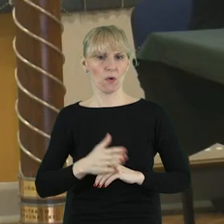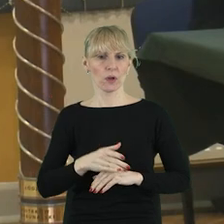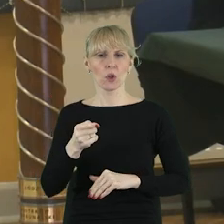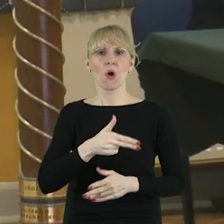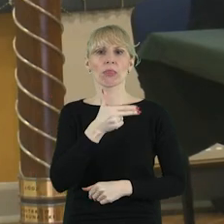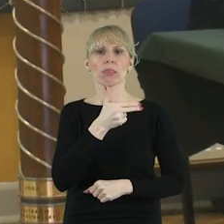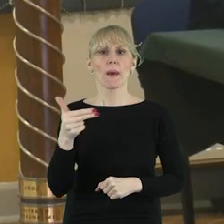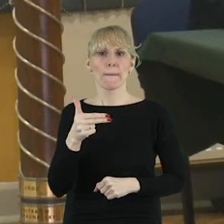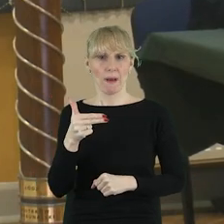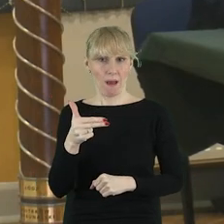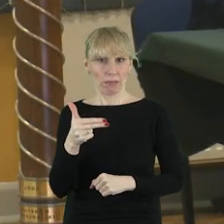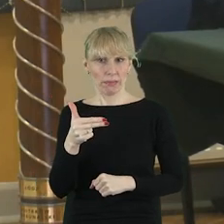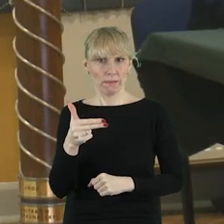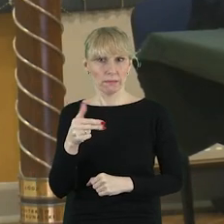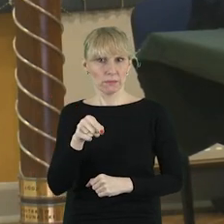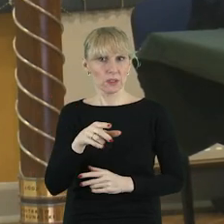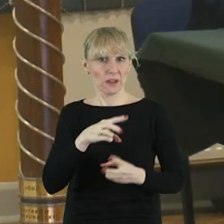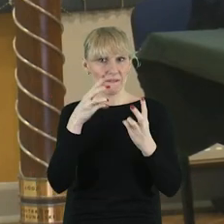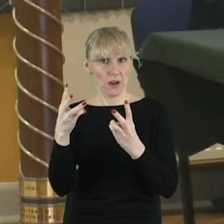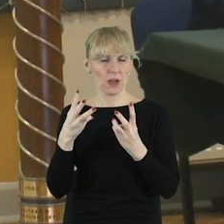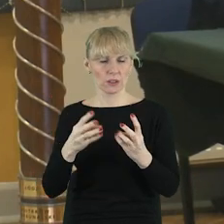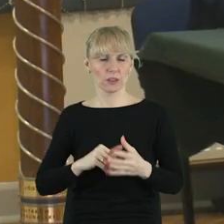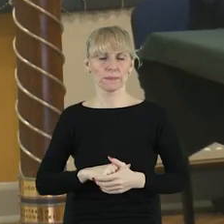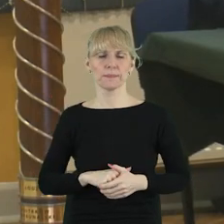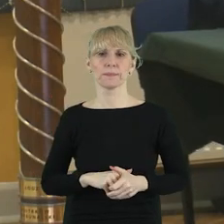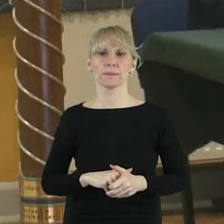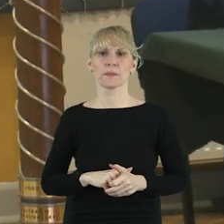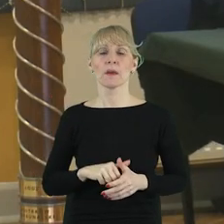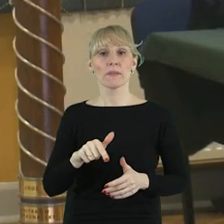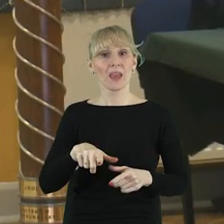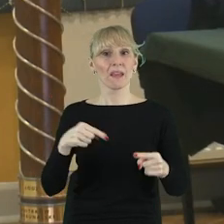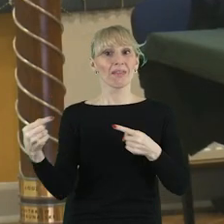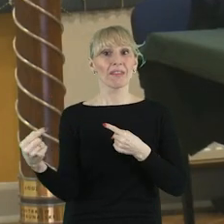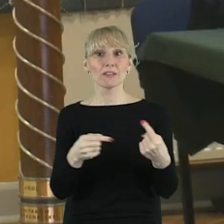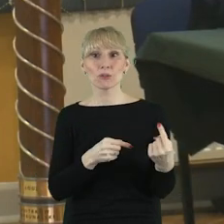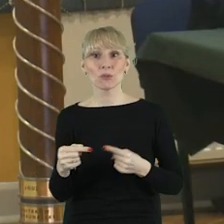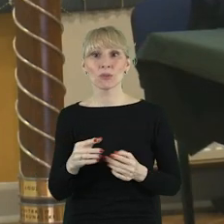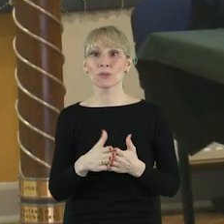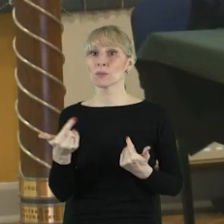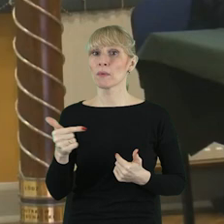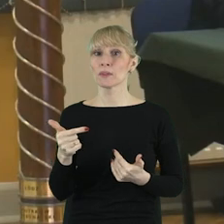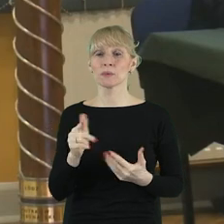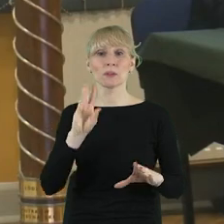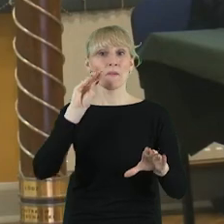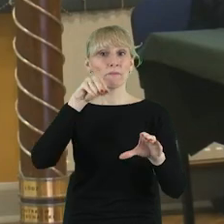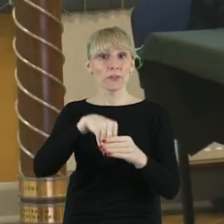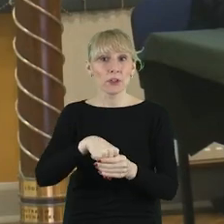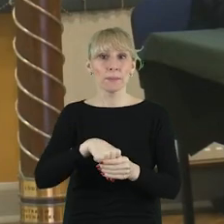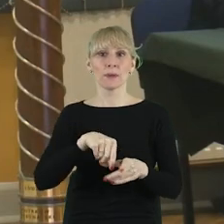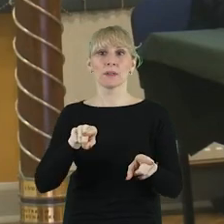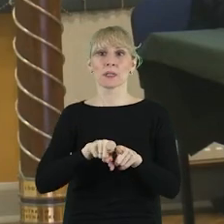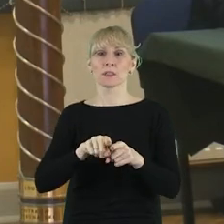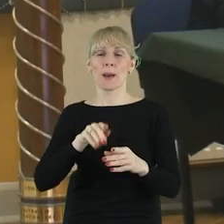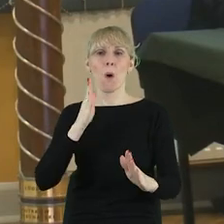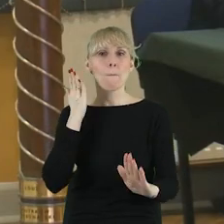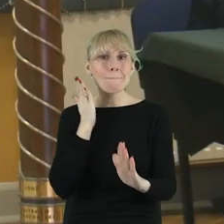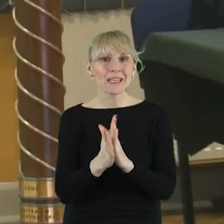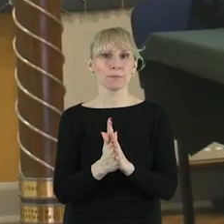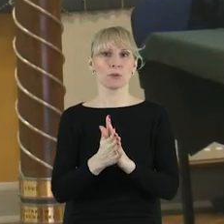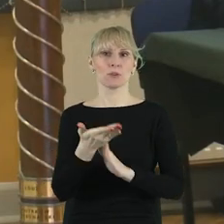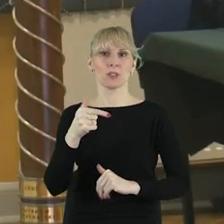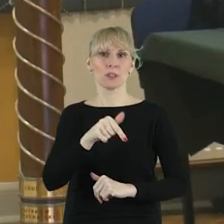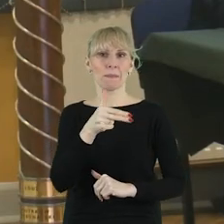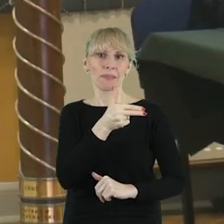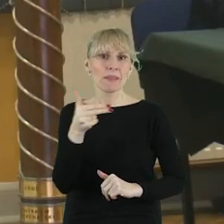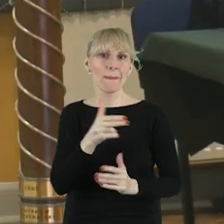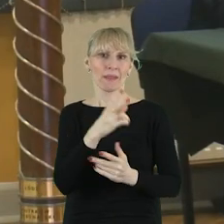według nas udział wziąć powinny też osoby, które są bezpośrednio tymi tematami zainteresowane, przedstawiciele mieszkańców. To też jest